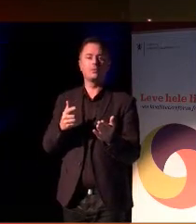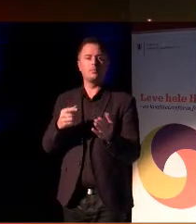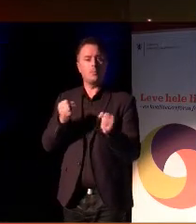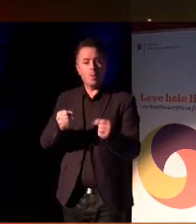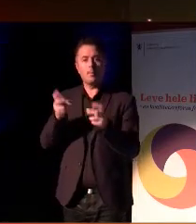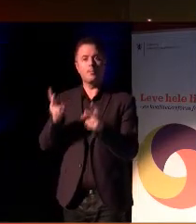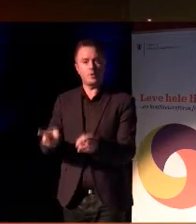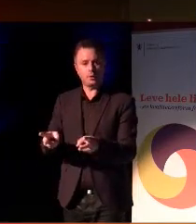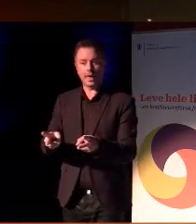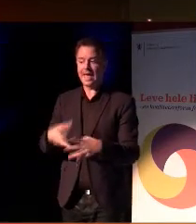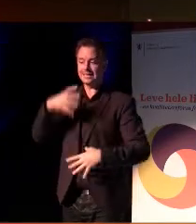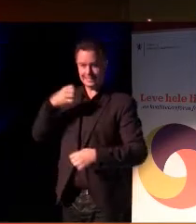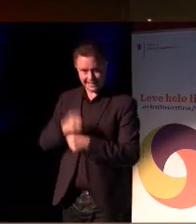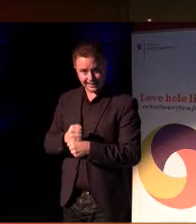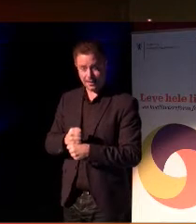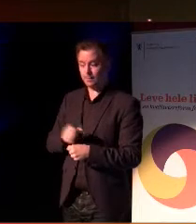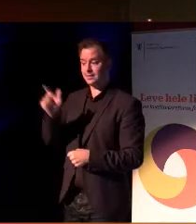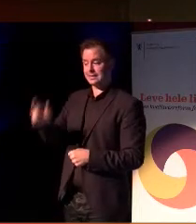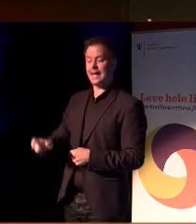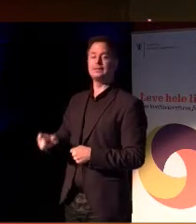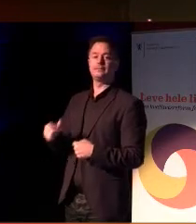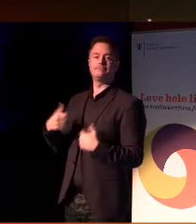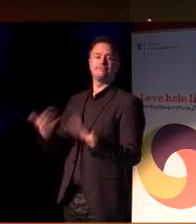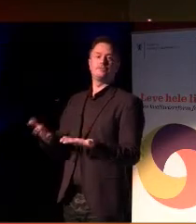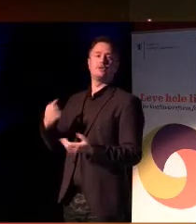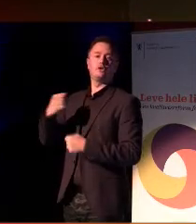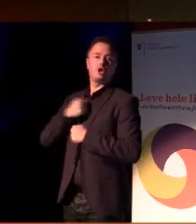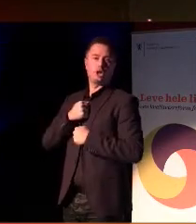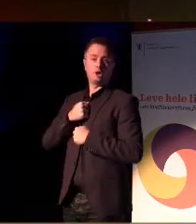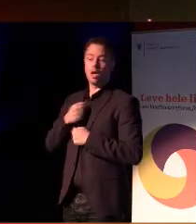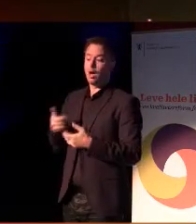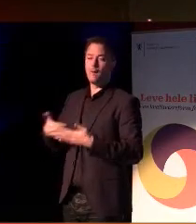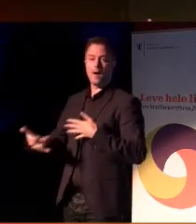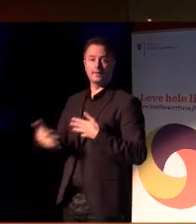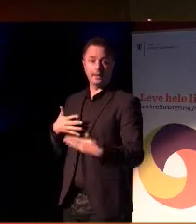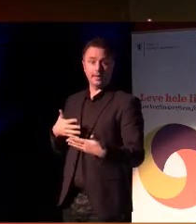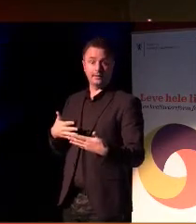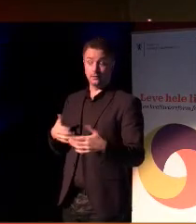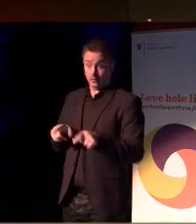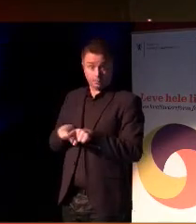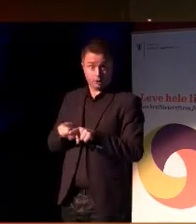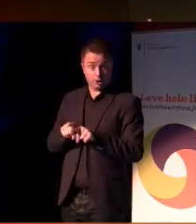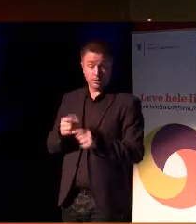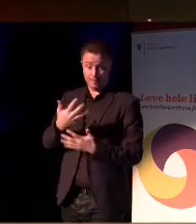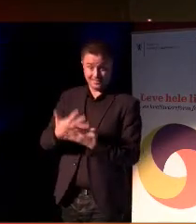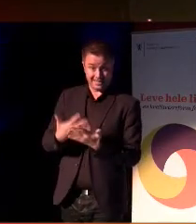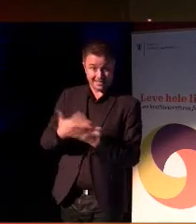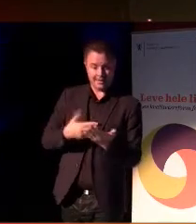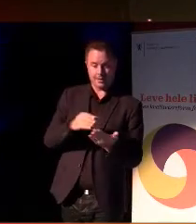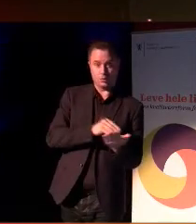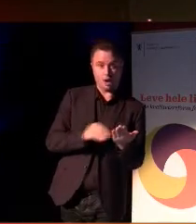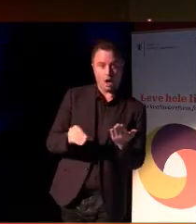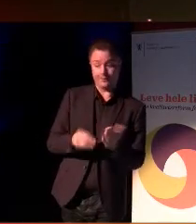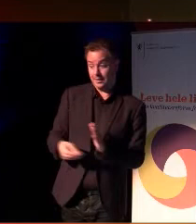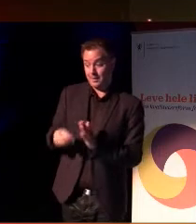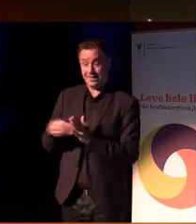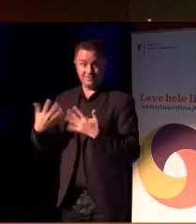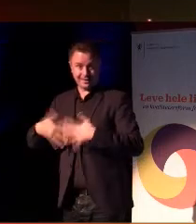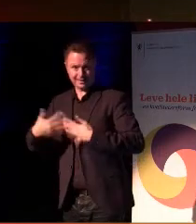trygg legemiddelbehandling. Det handler om både å beskrive resultater, bivirkninger, hvem som har